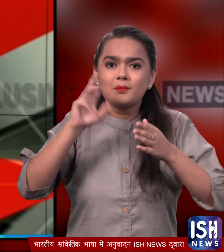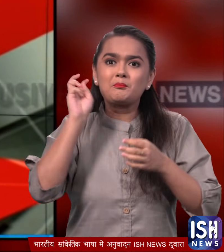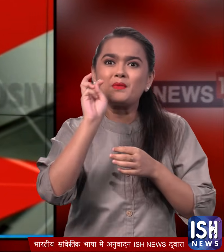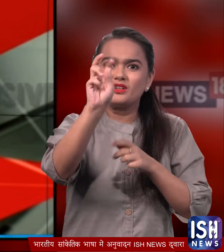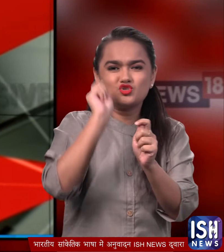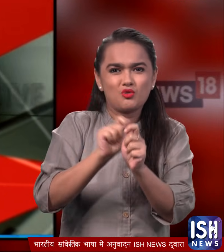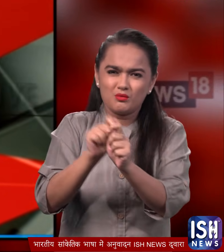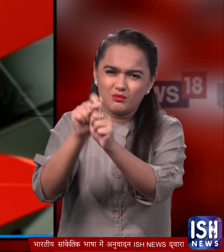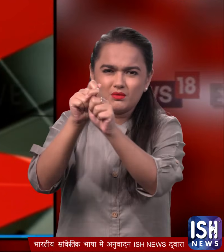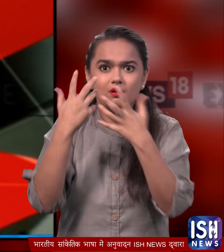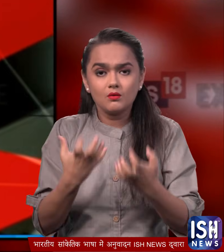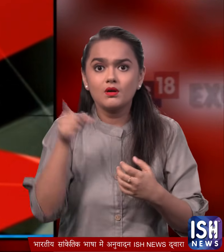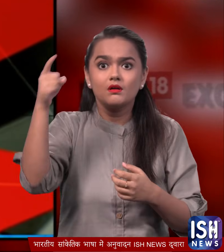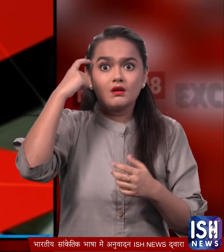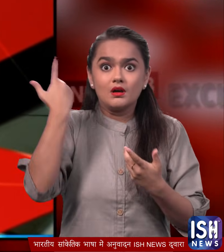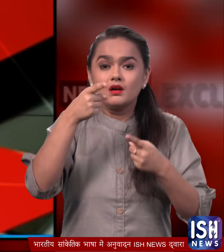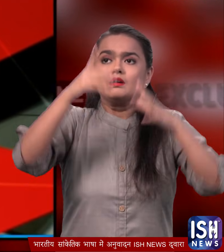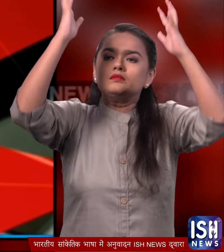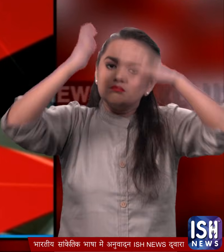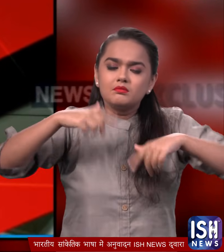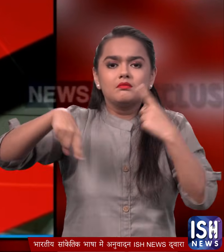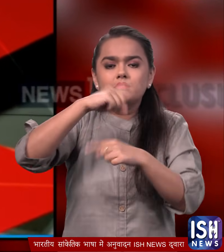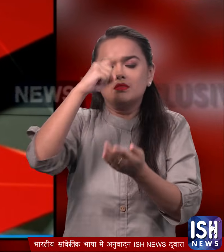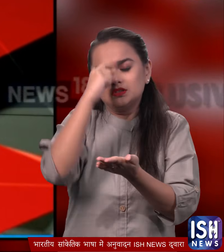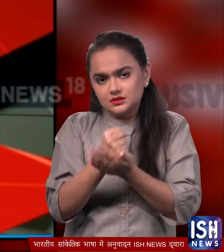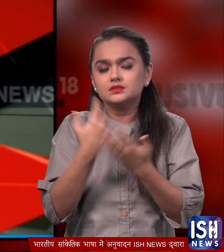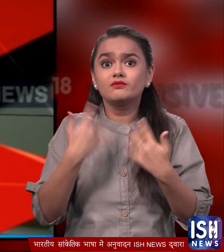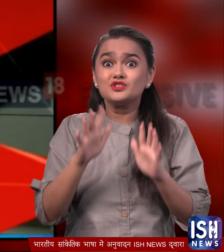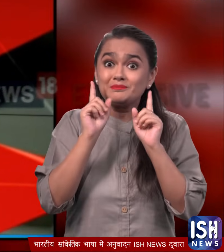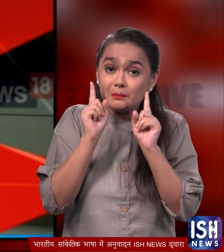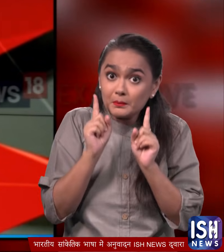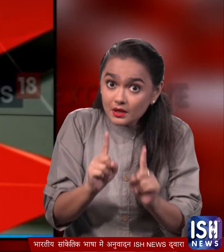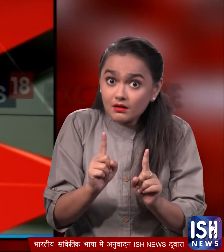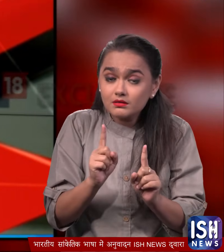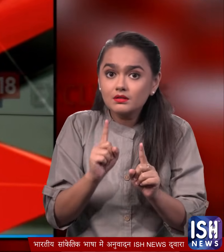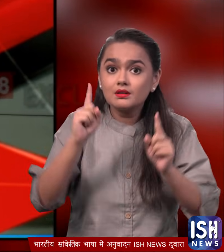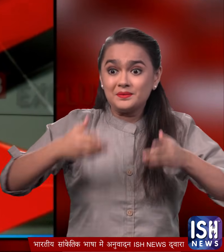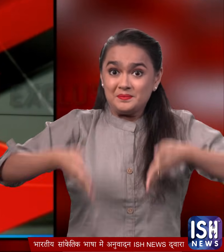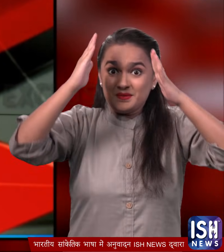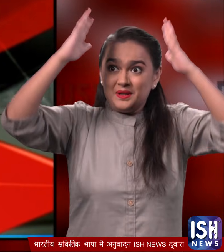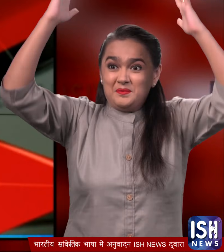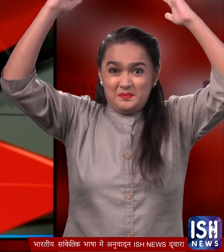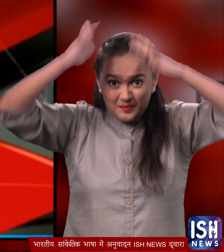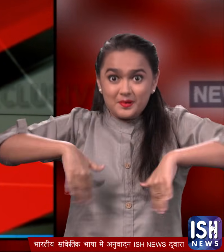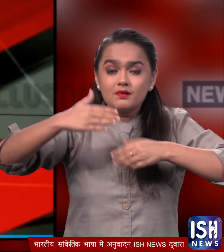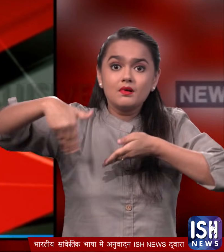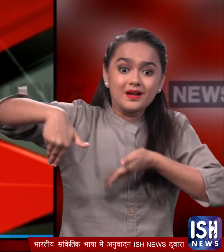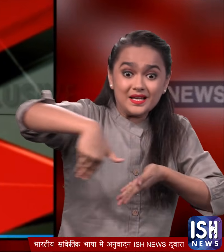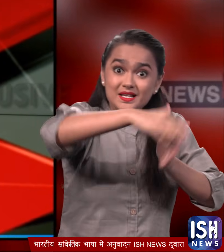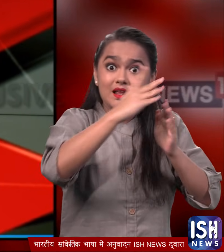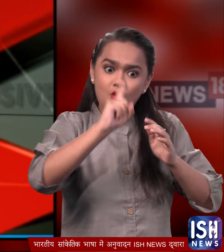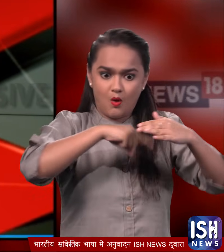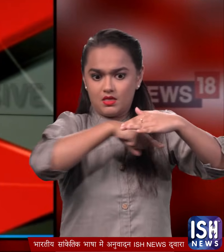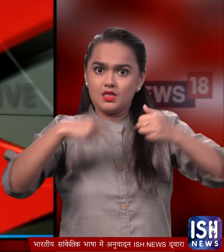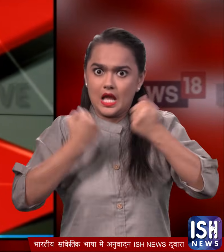की जरूरत थी, जिसके लिए दमकल विभाग की जर्जर इमारत तो गिराने का फैसला लिया गया, लेकिन बिल्डिंग गिराते समय सड़क के सिर्फ एक